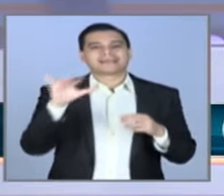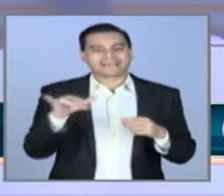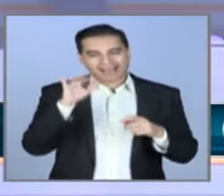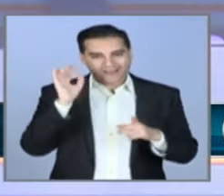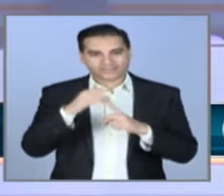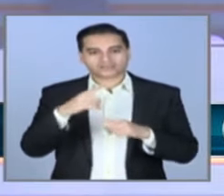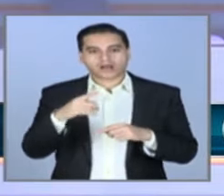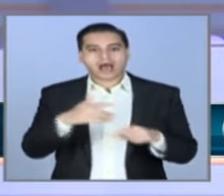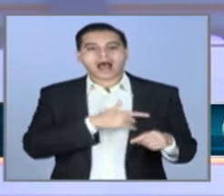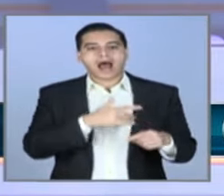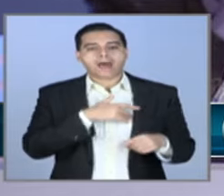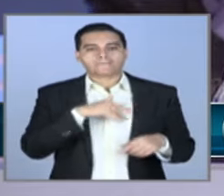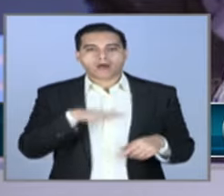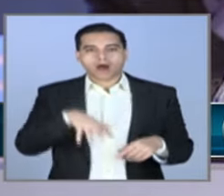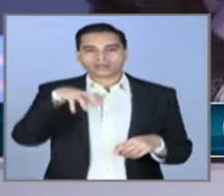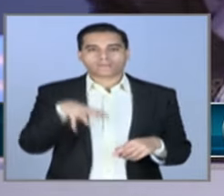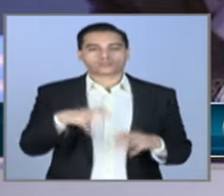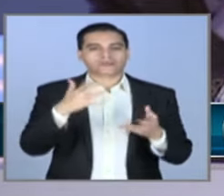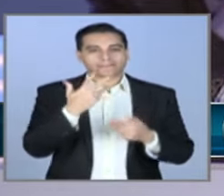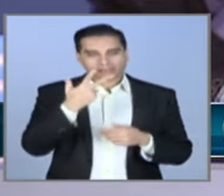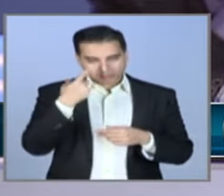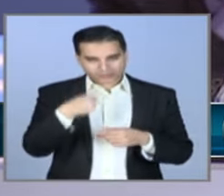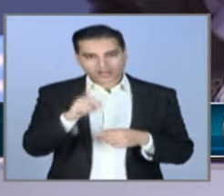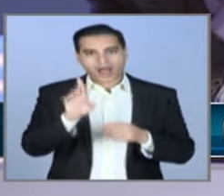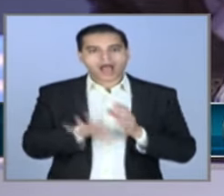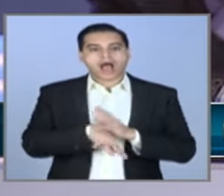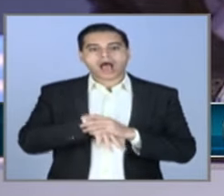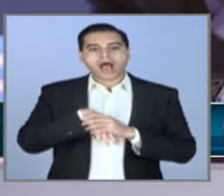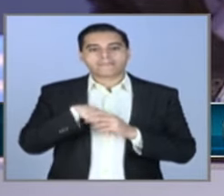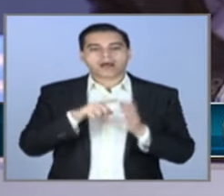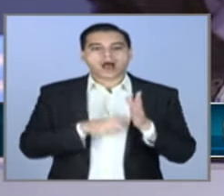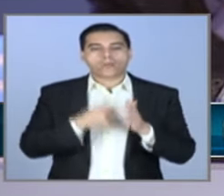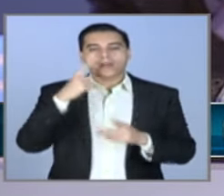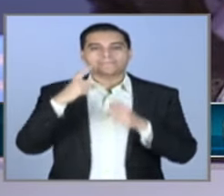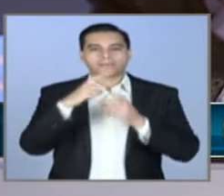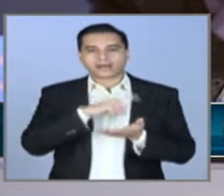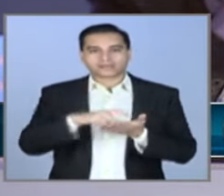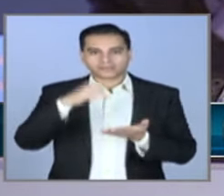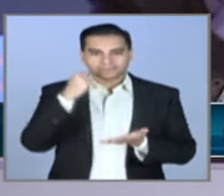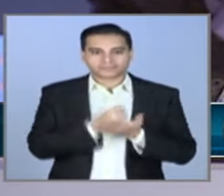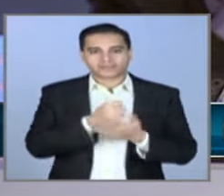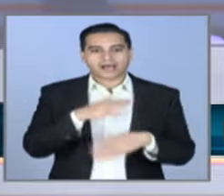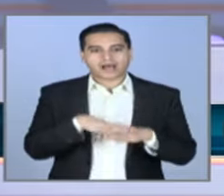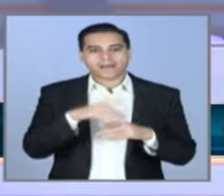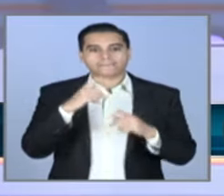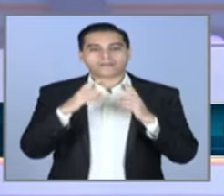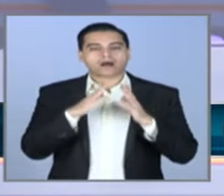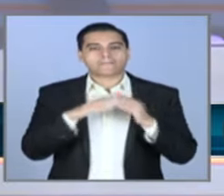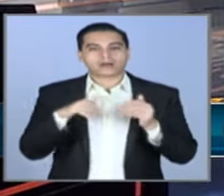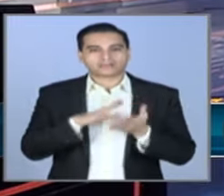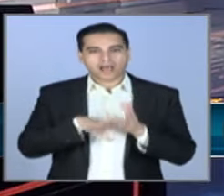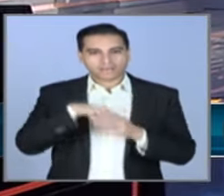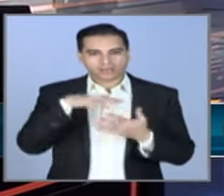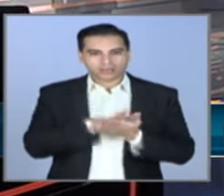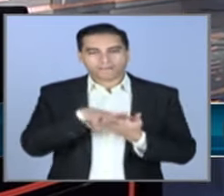الأخطبوط؟ 3. صح. ما هو أول بنك قام بطباعة الجنيه الورقي المصري عام 1899؟ بنك المصري.